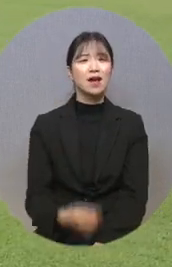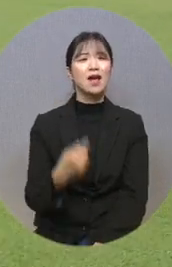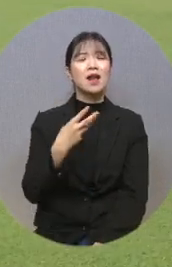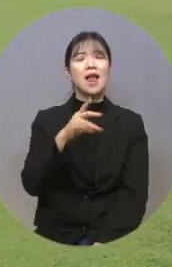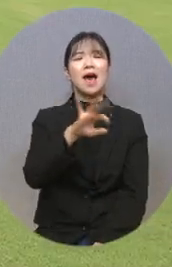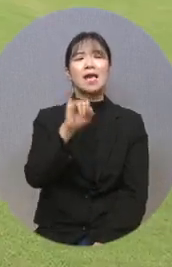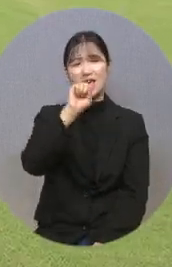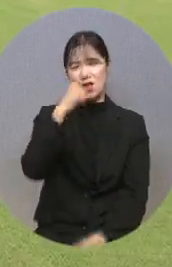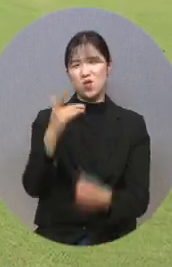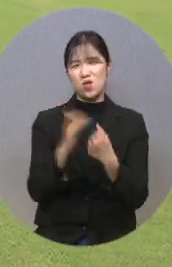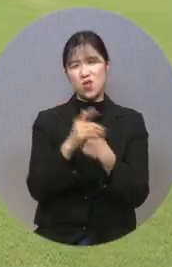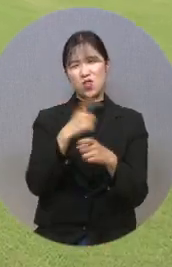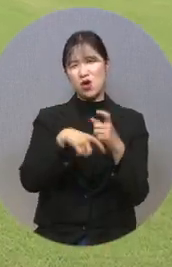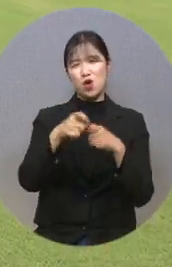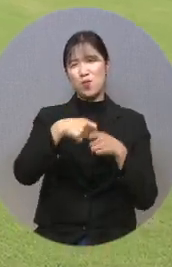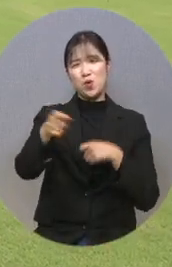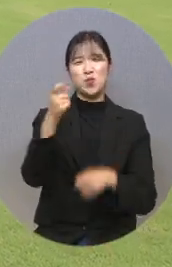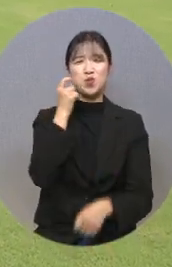양.